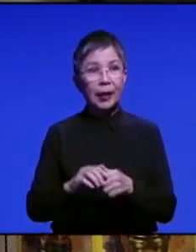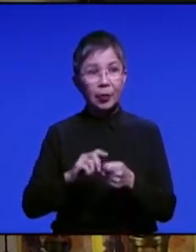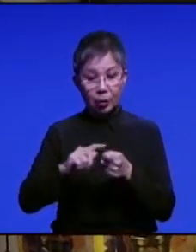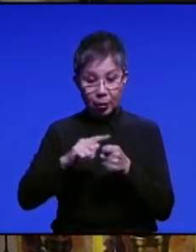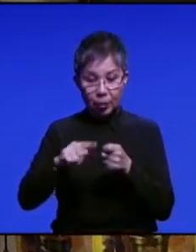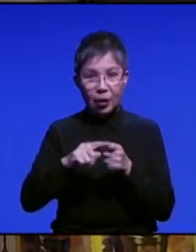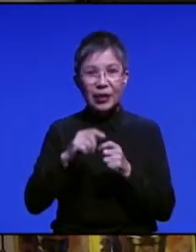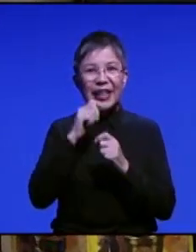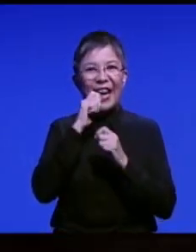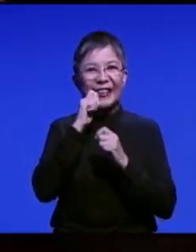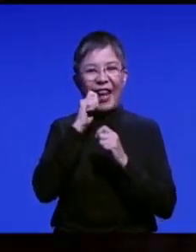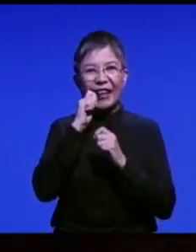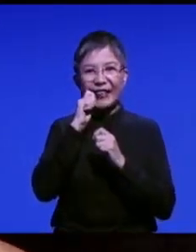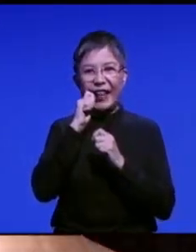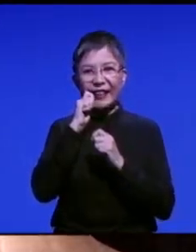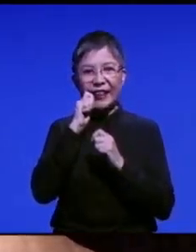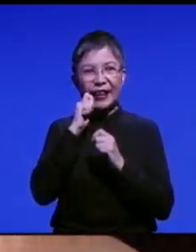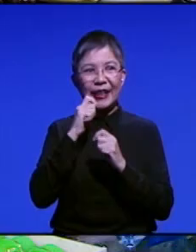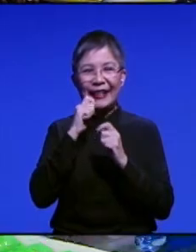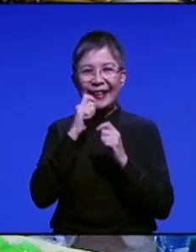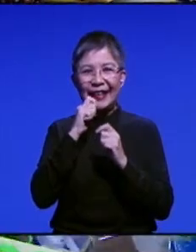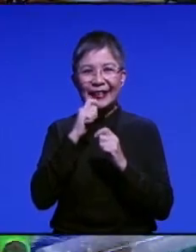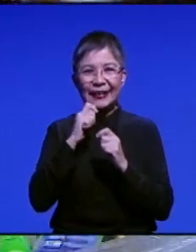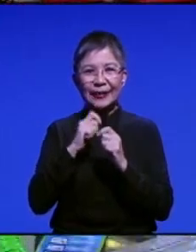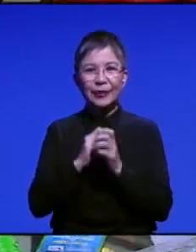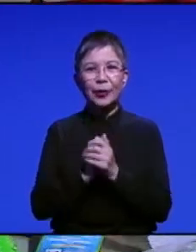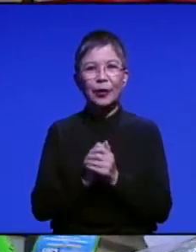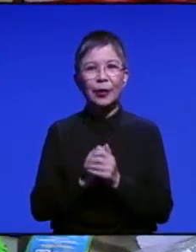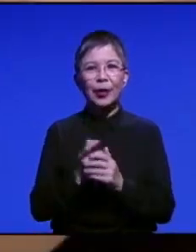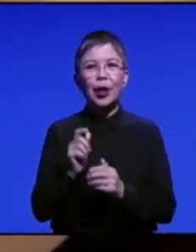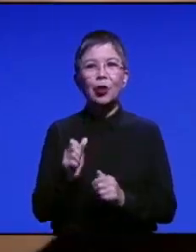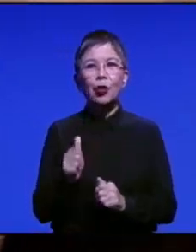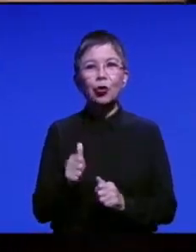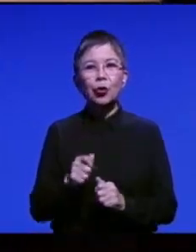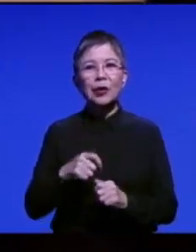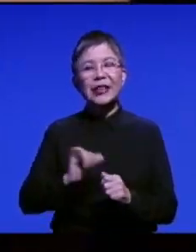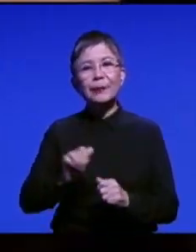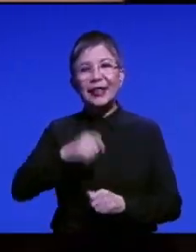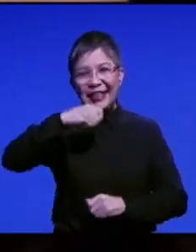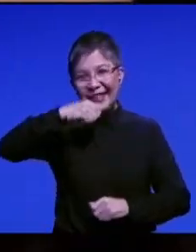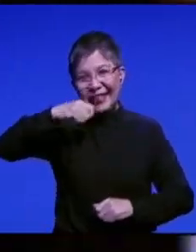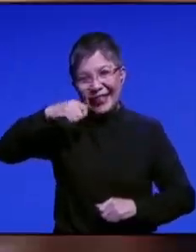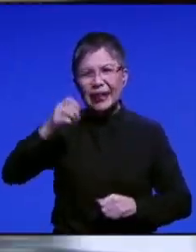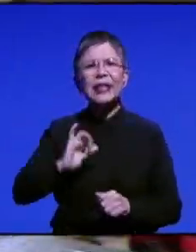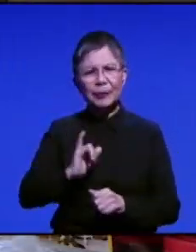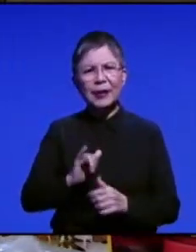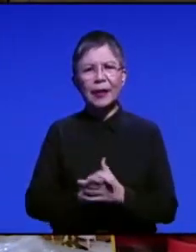bagian terluar, kunyah bagian tengah ranting hingga berbulu, dan gunakan seperti sikat gigi.